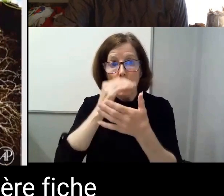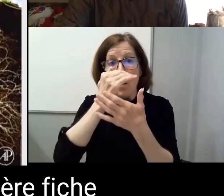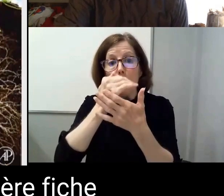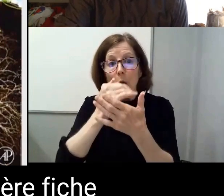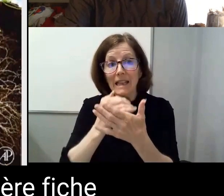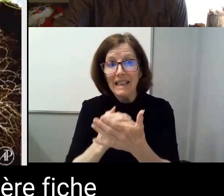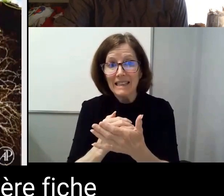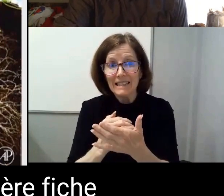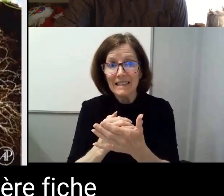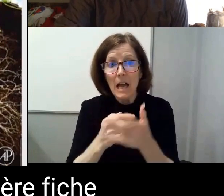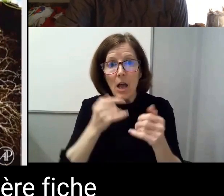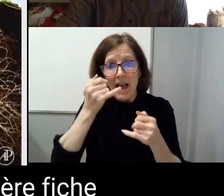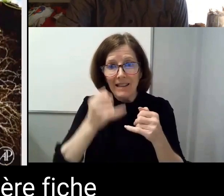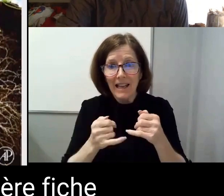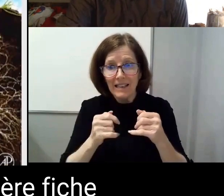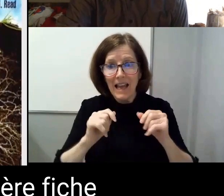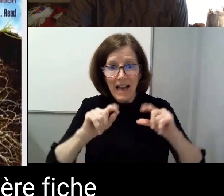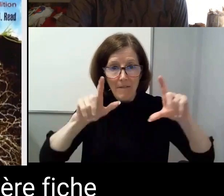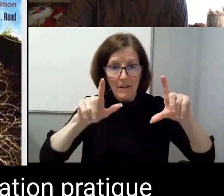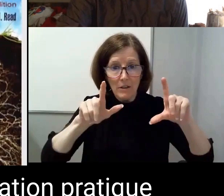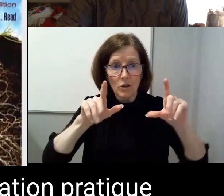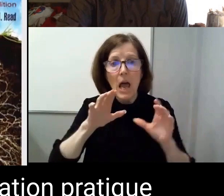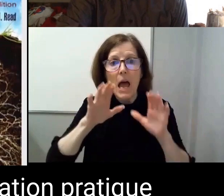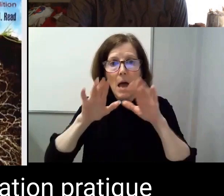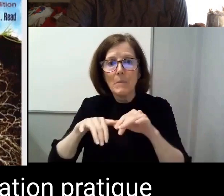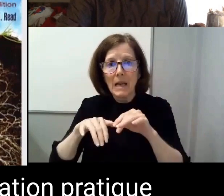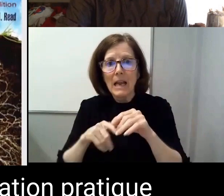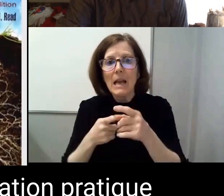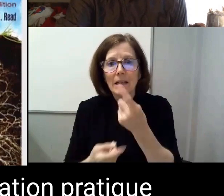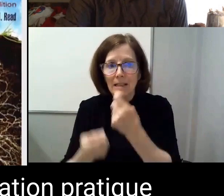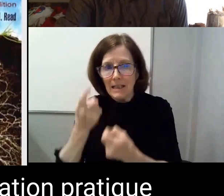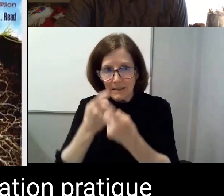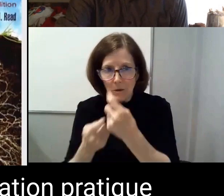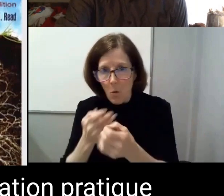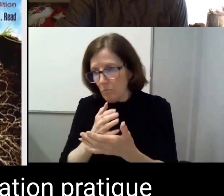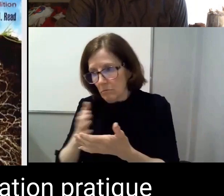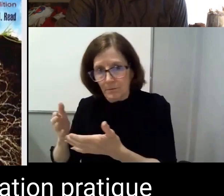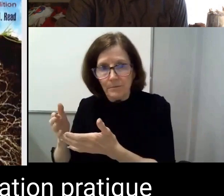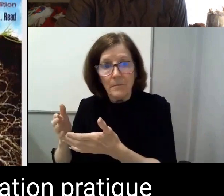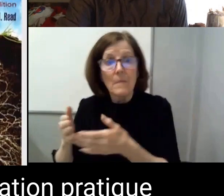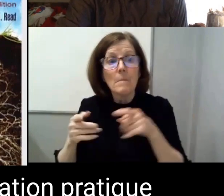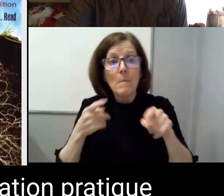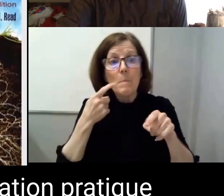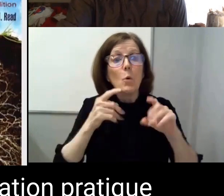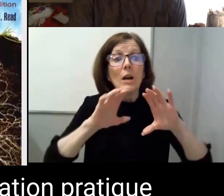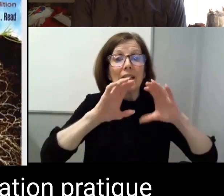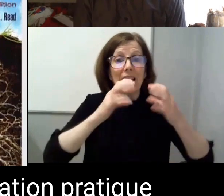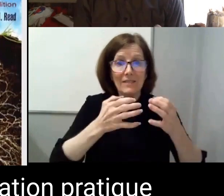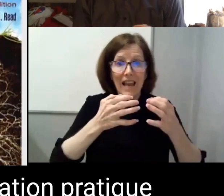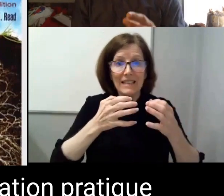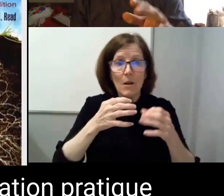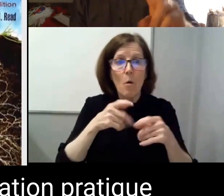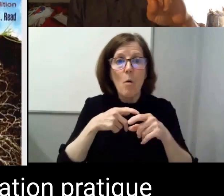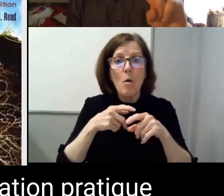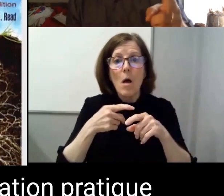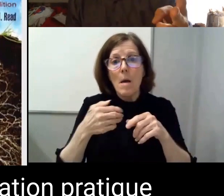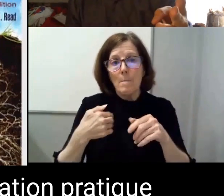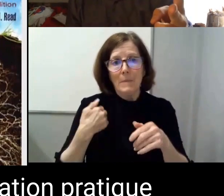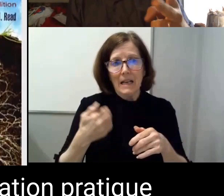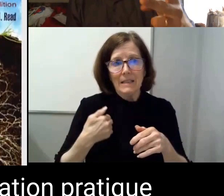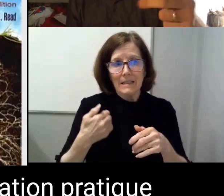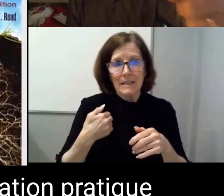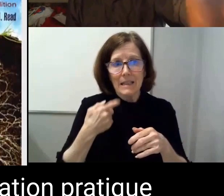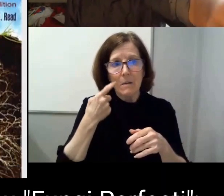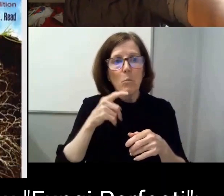être notre dernière fiche avant la période des questions. Mais dans le fond, la classification pratique des organismes fongiques est la